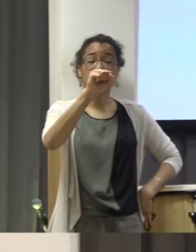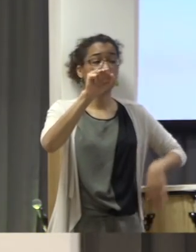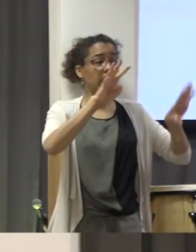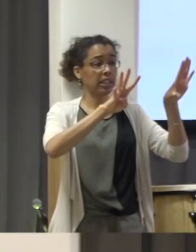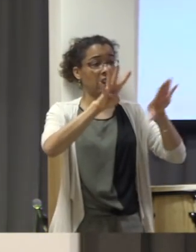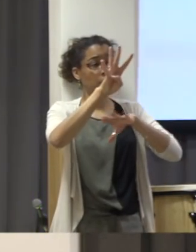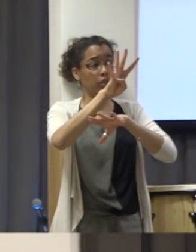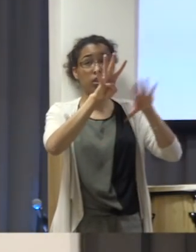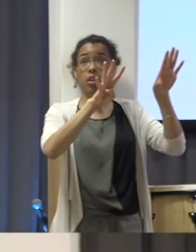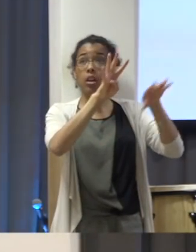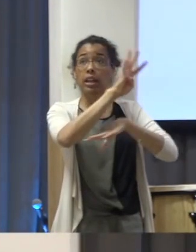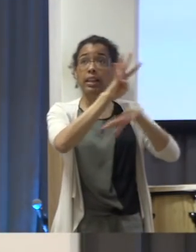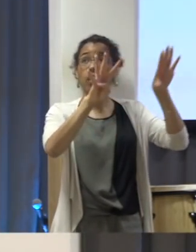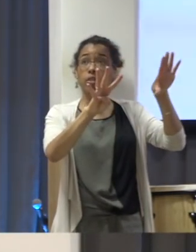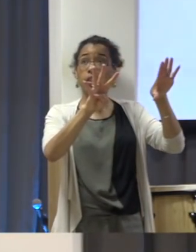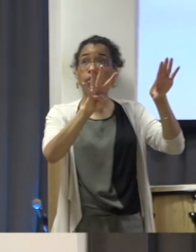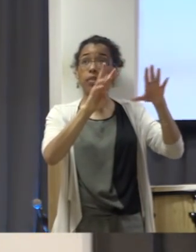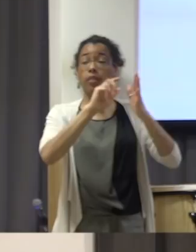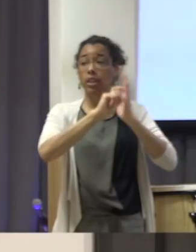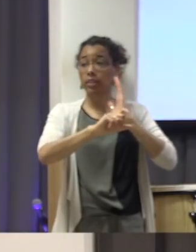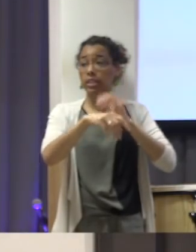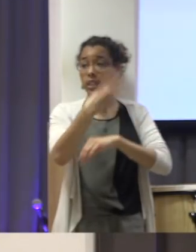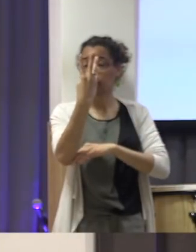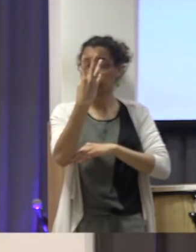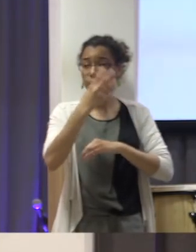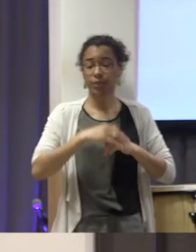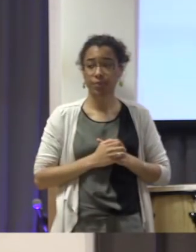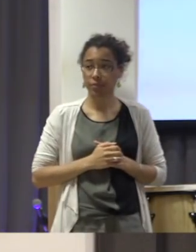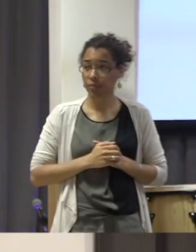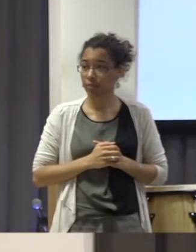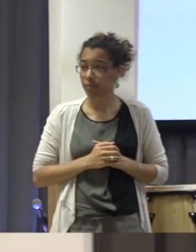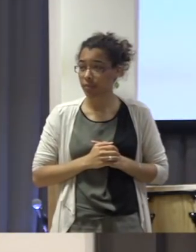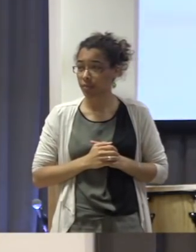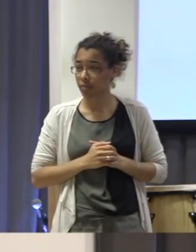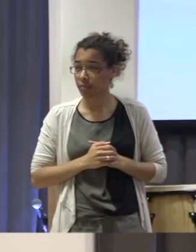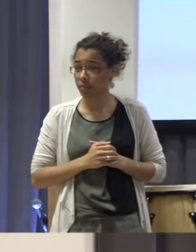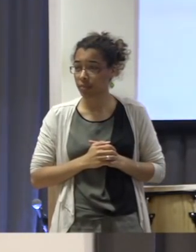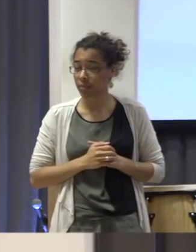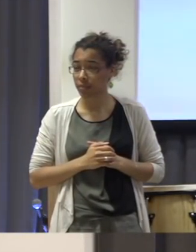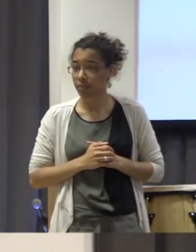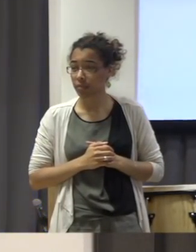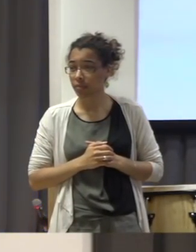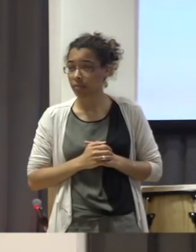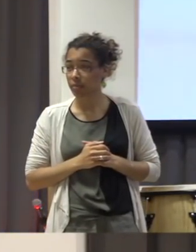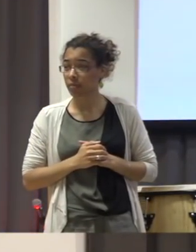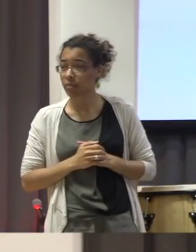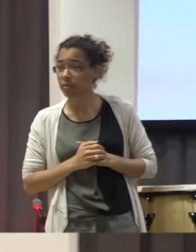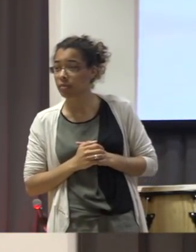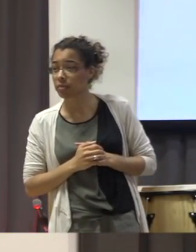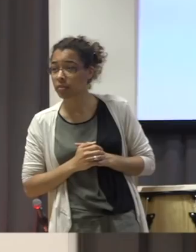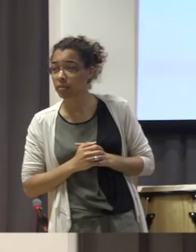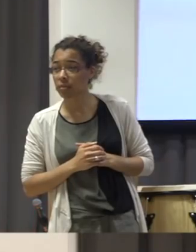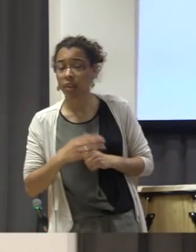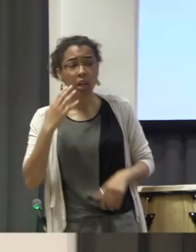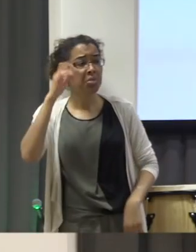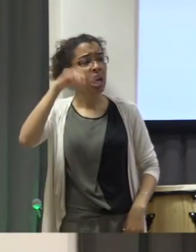49, à partir du verset 14. À partir du verset 14. Sion disait, l'Éternel